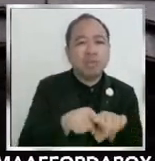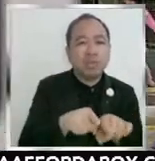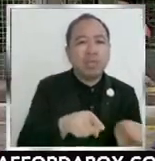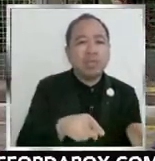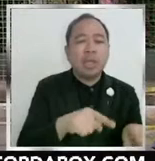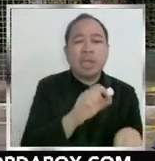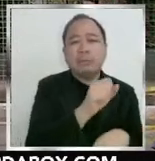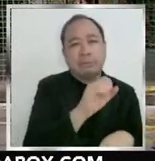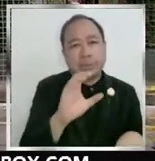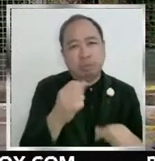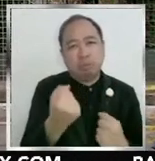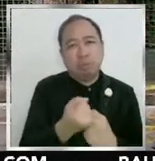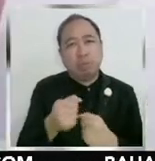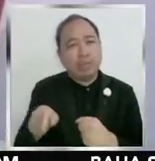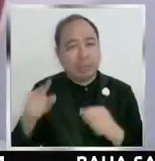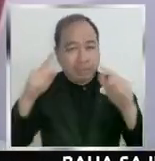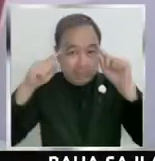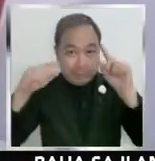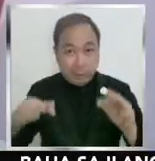Suprema.